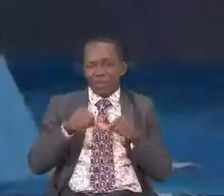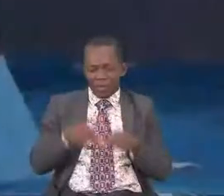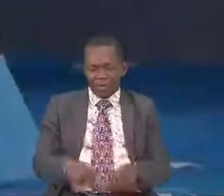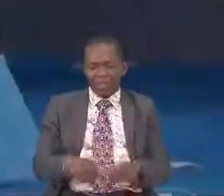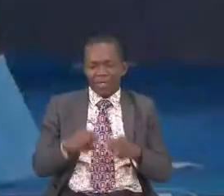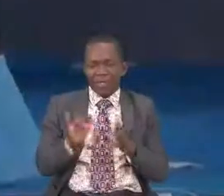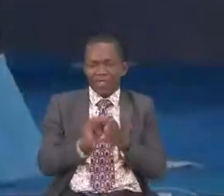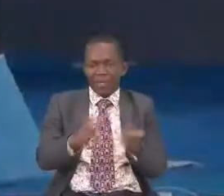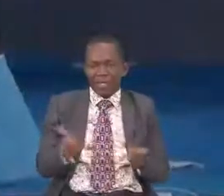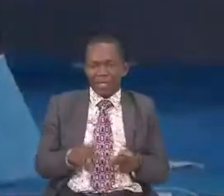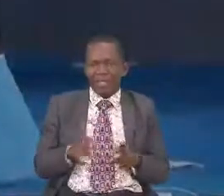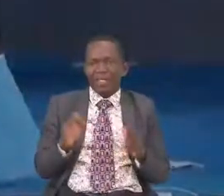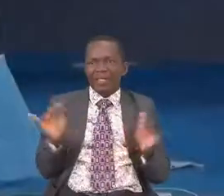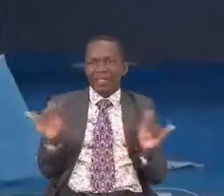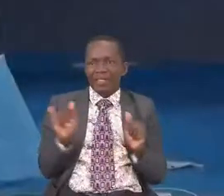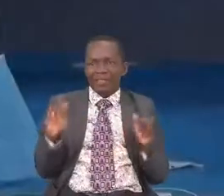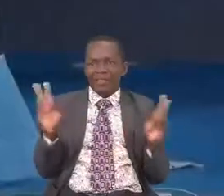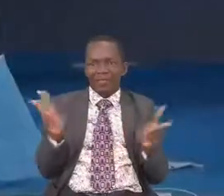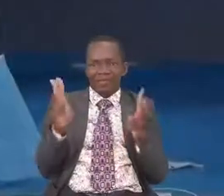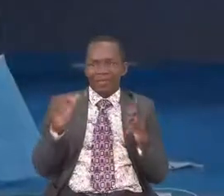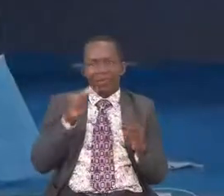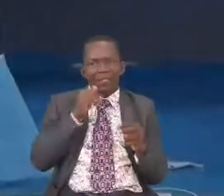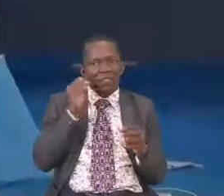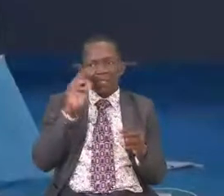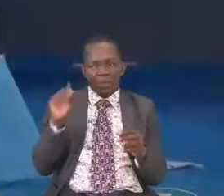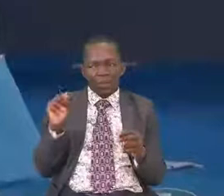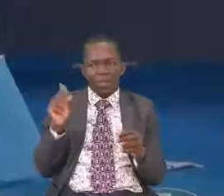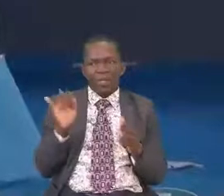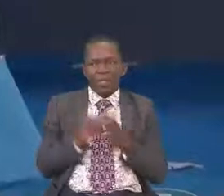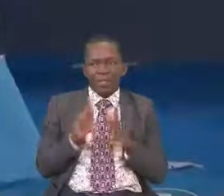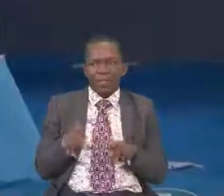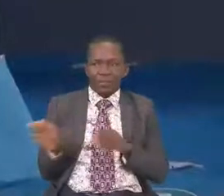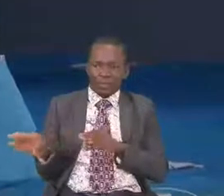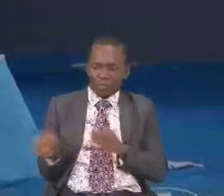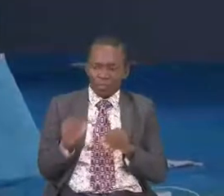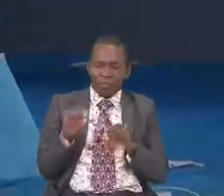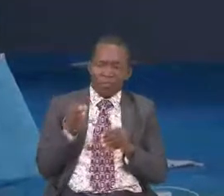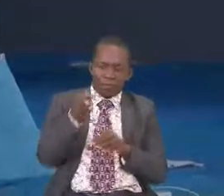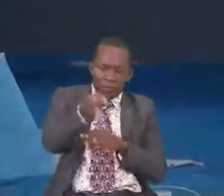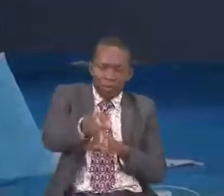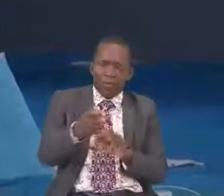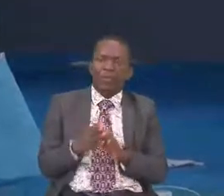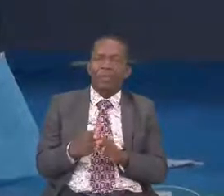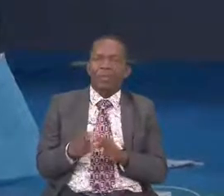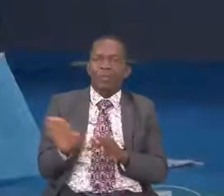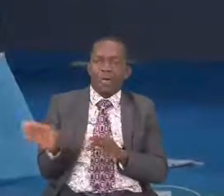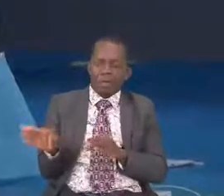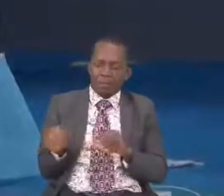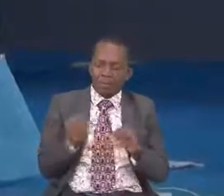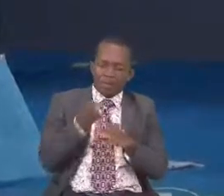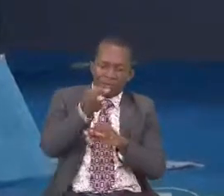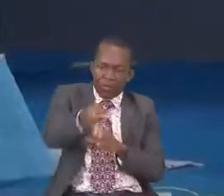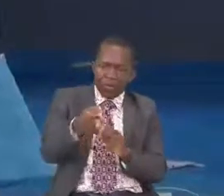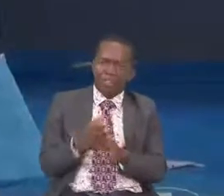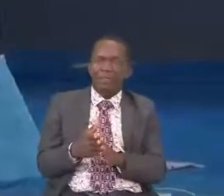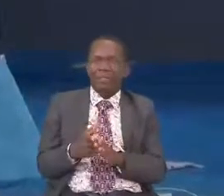hier, et le même triomphe que tu as hier, et c'est là où tu es toujours. Non, tu progresses et tu cherches. Il y a donc